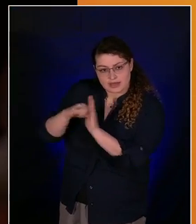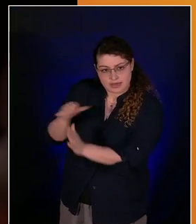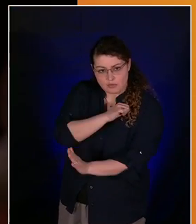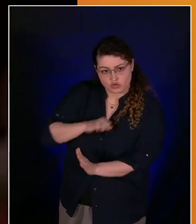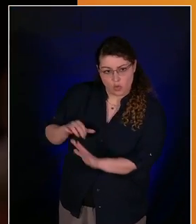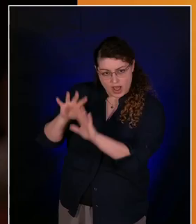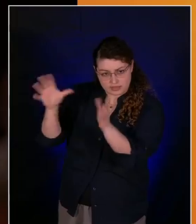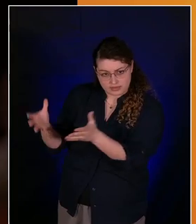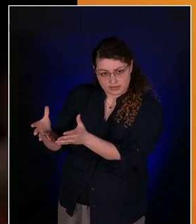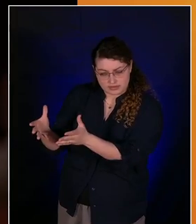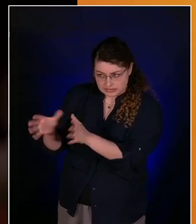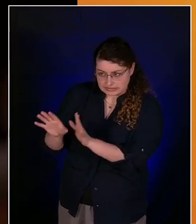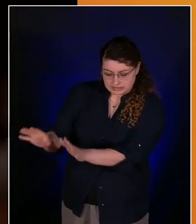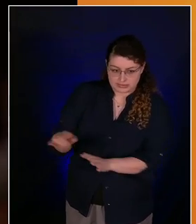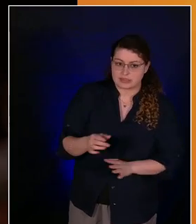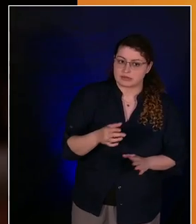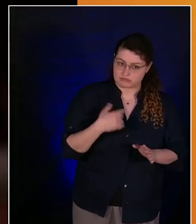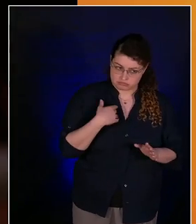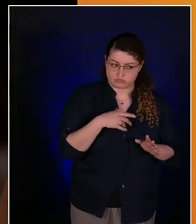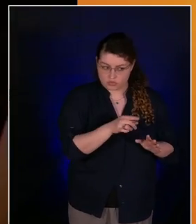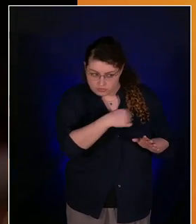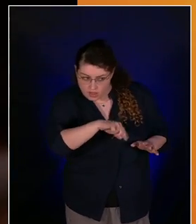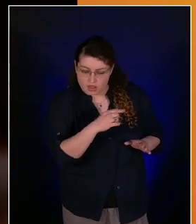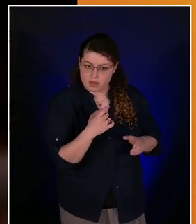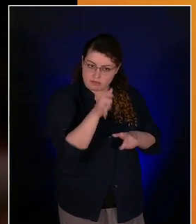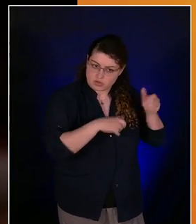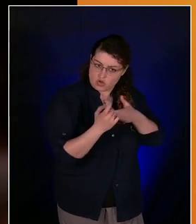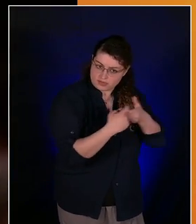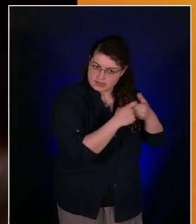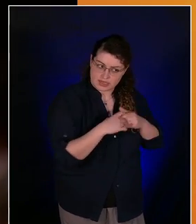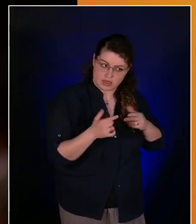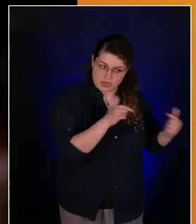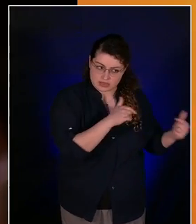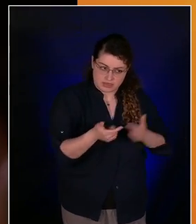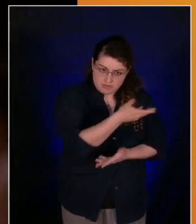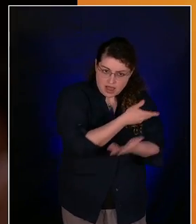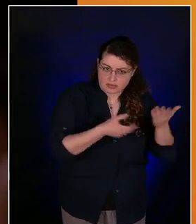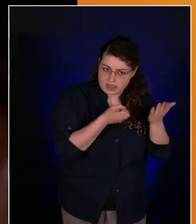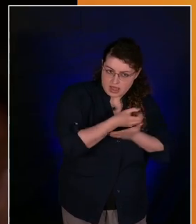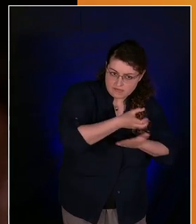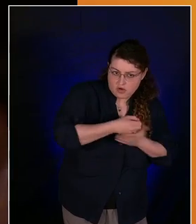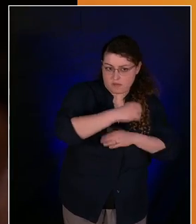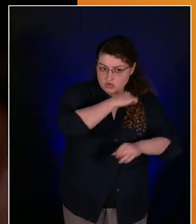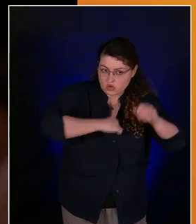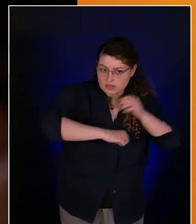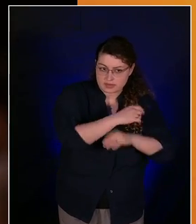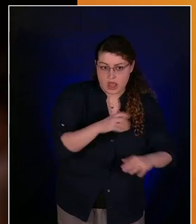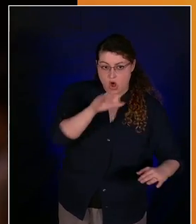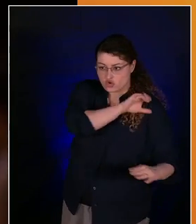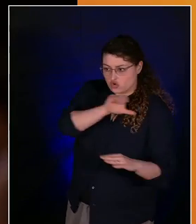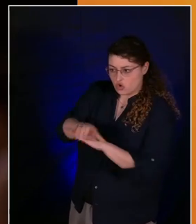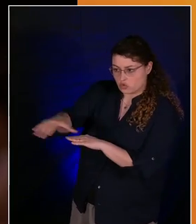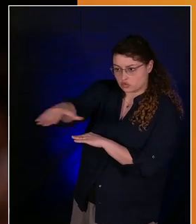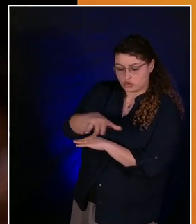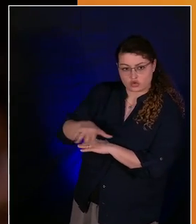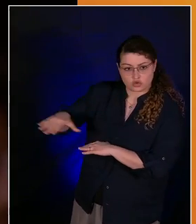donner les moyens aux syndiqués de se réunir régulièrement pour débattre informer et s'organiser pour lutter contre les idées